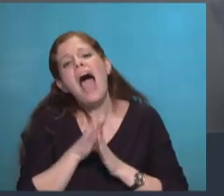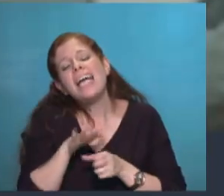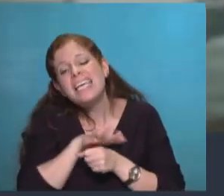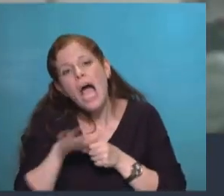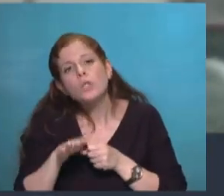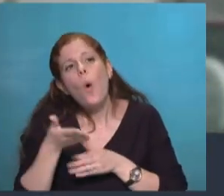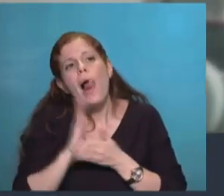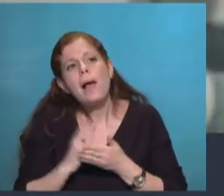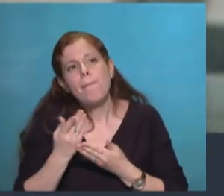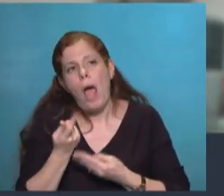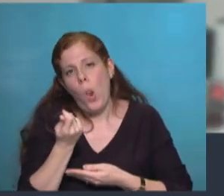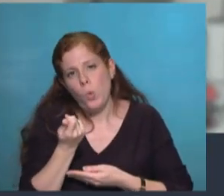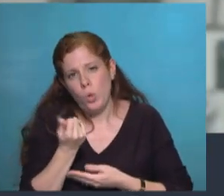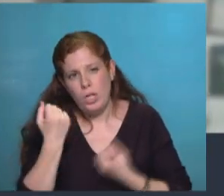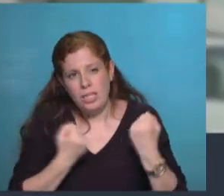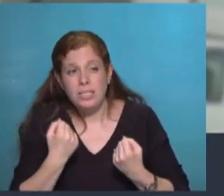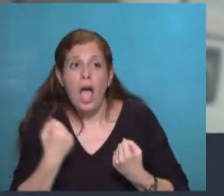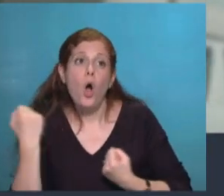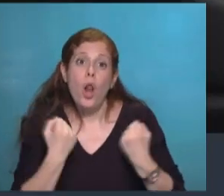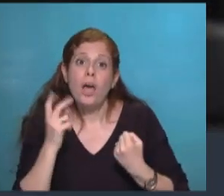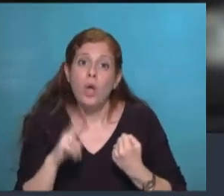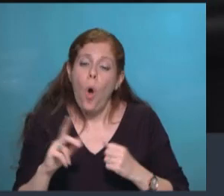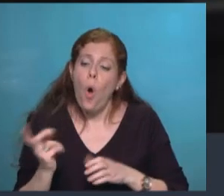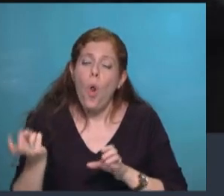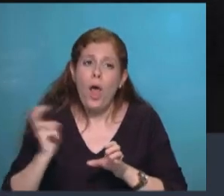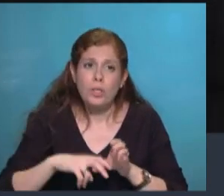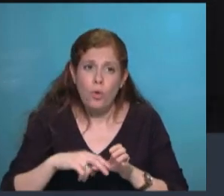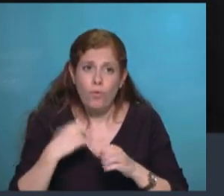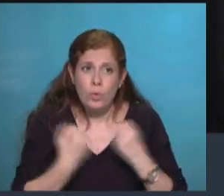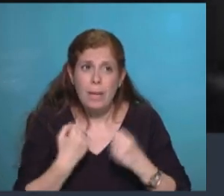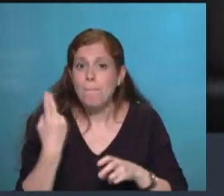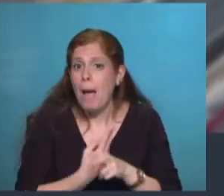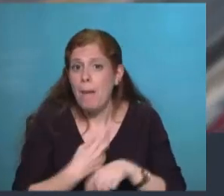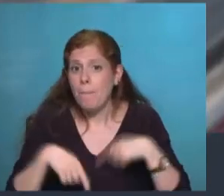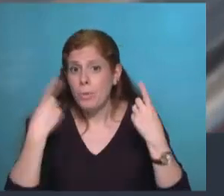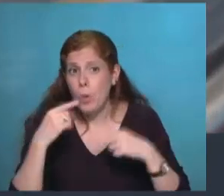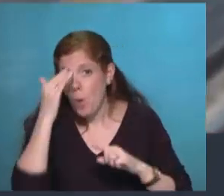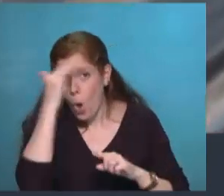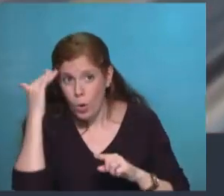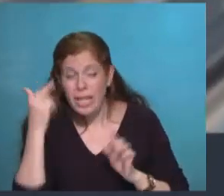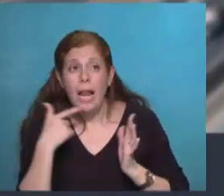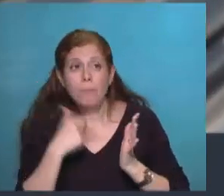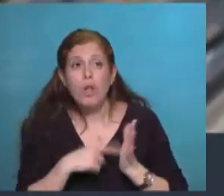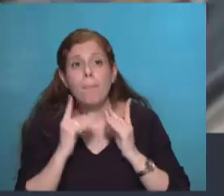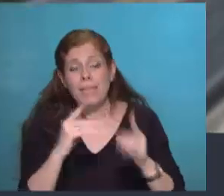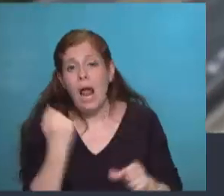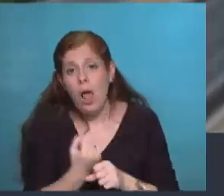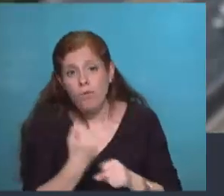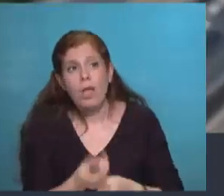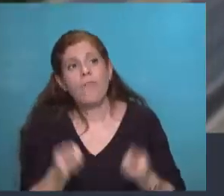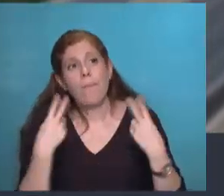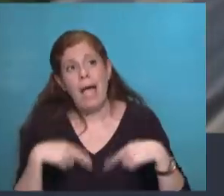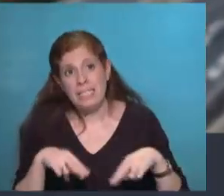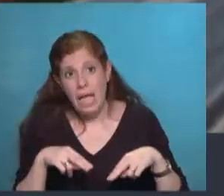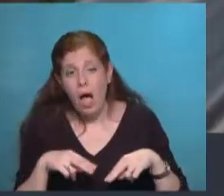מעלויות הנסיעה. כל נהג יכול לאסוף נוסעים פעמיים ביום לכל היותר, למשל בדרך לעבודה ובחזרה,